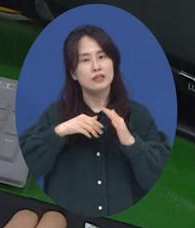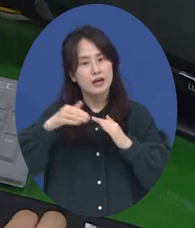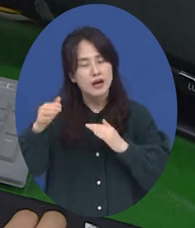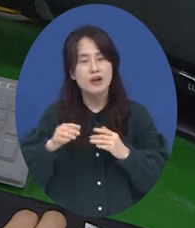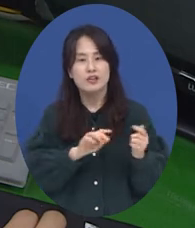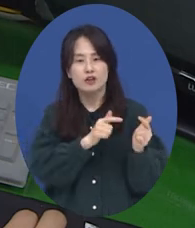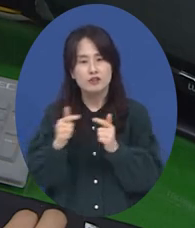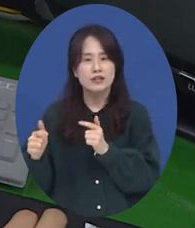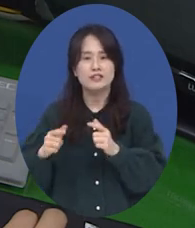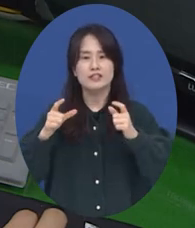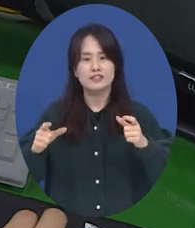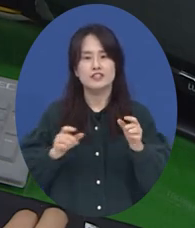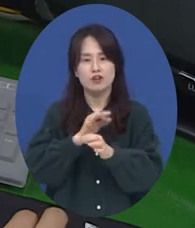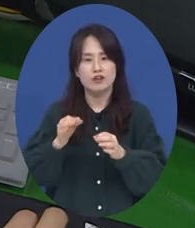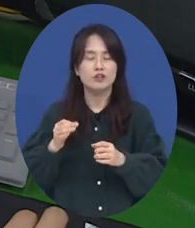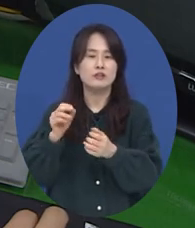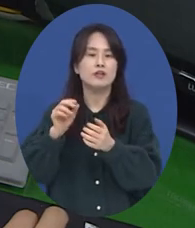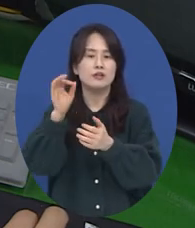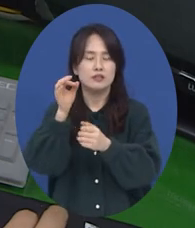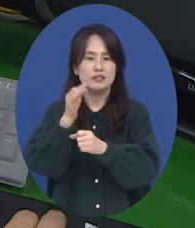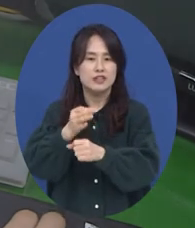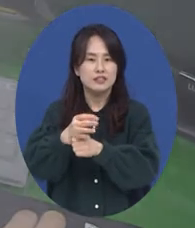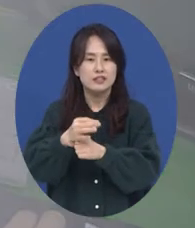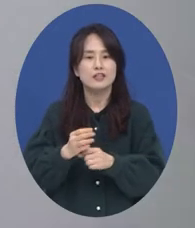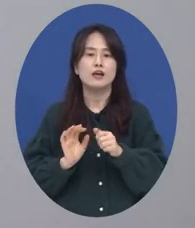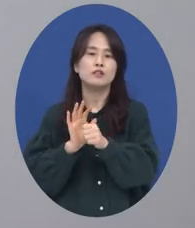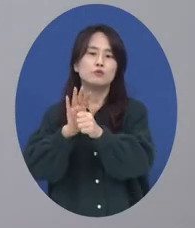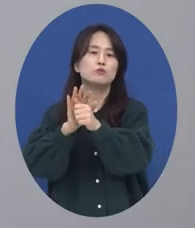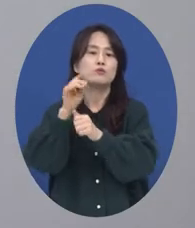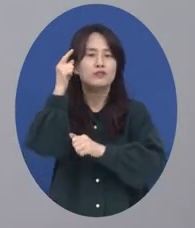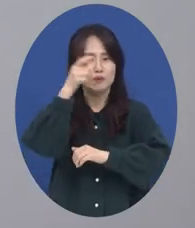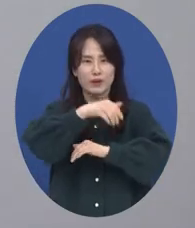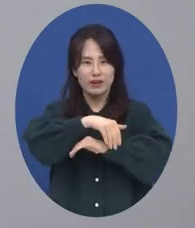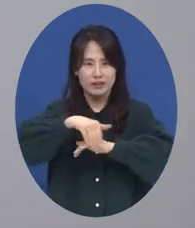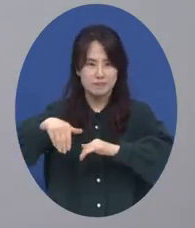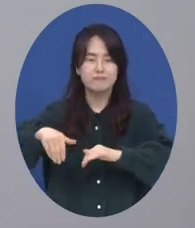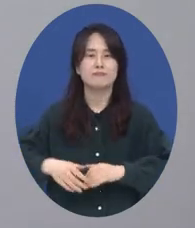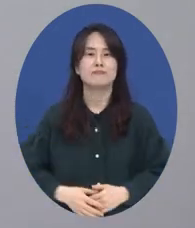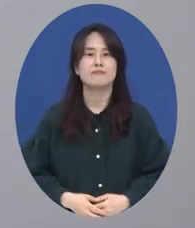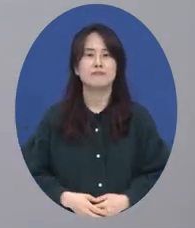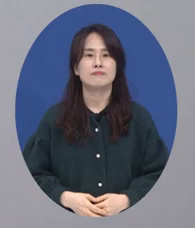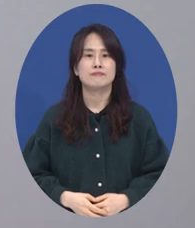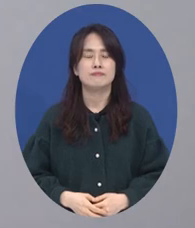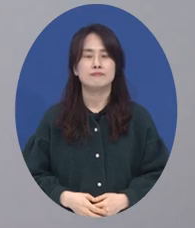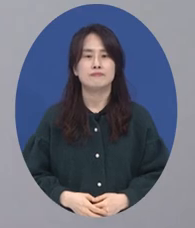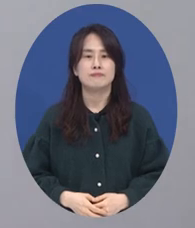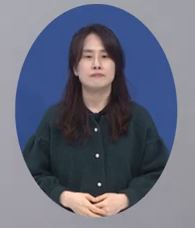지역 상권 소비 촉진을 이끌겠다는 방침입니다. 경기 CCTV 최창순입니다.